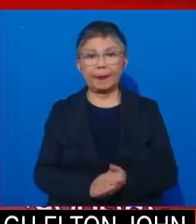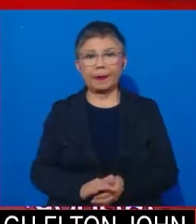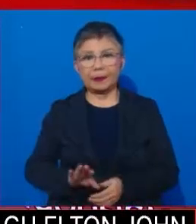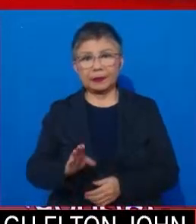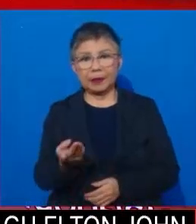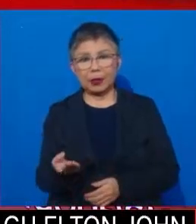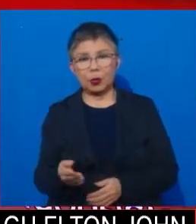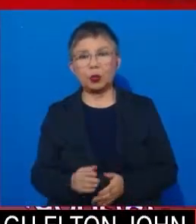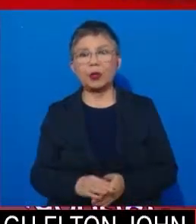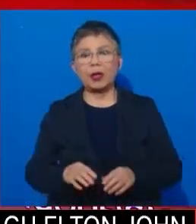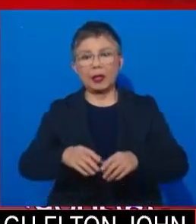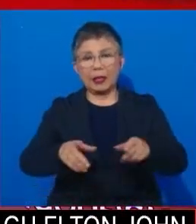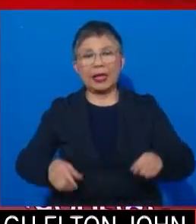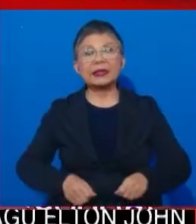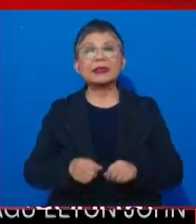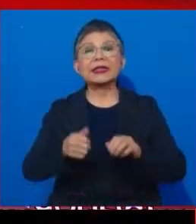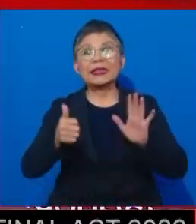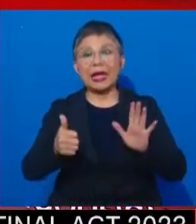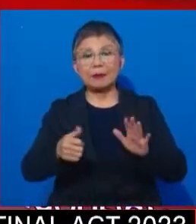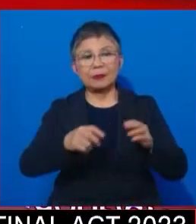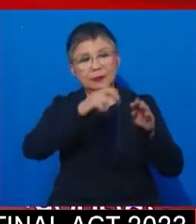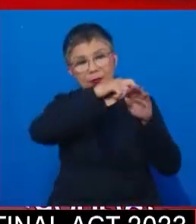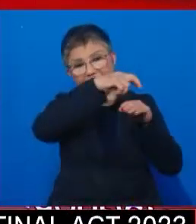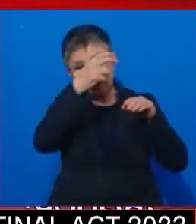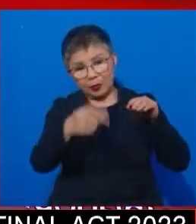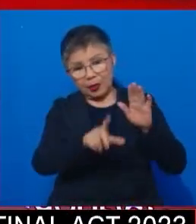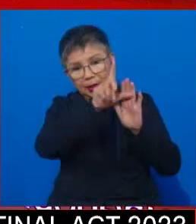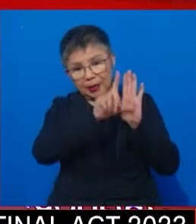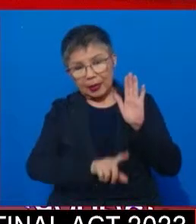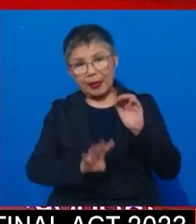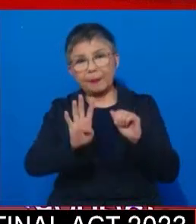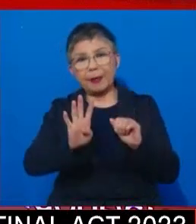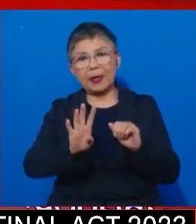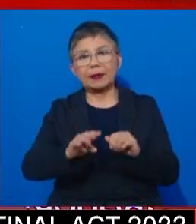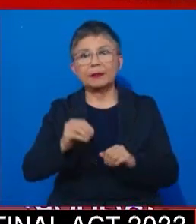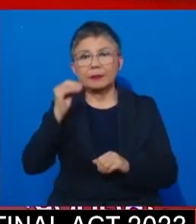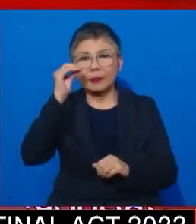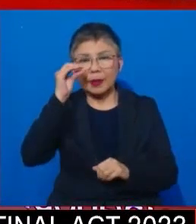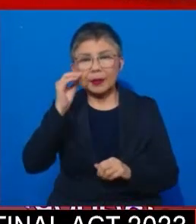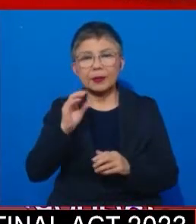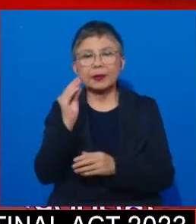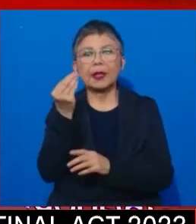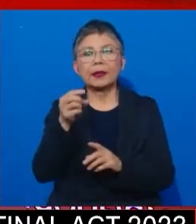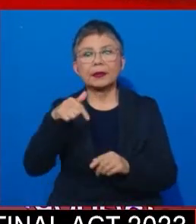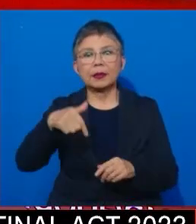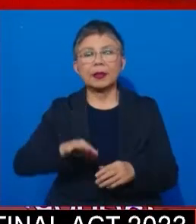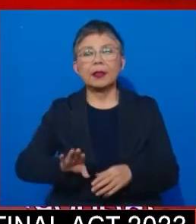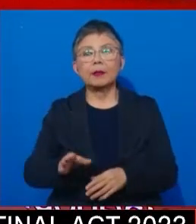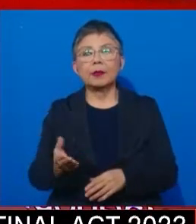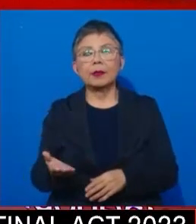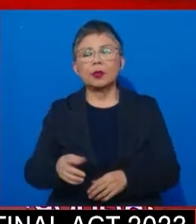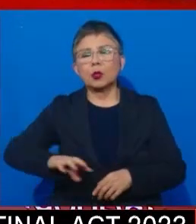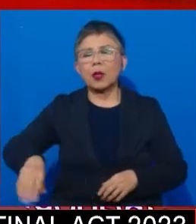Meninggalnya seorang siswa kelas 6 usai jatuh dari lantai 4 sekolah dasar 06 pagi, Pesanggrahan Jakarta Selatan meninggalkan